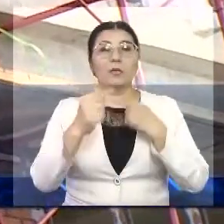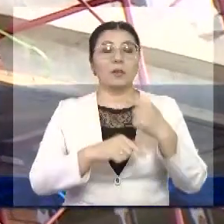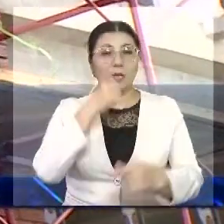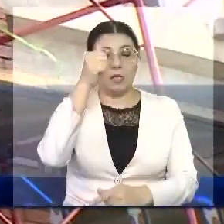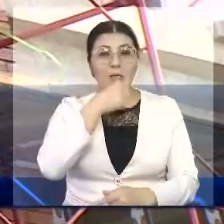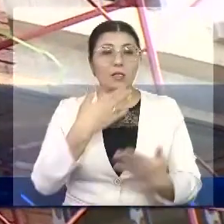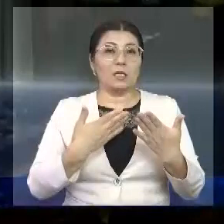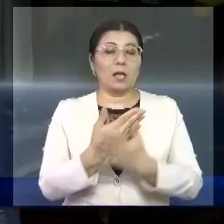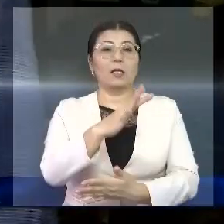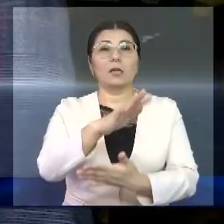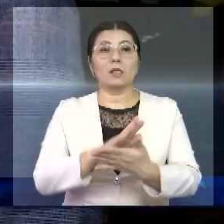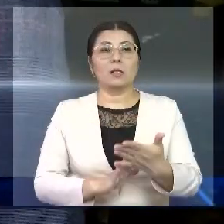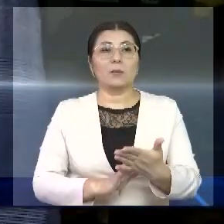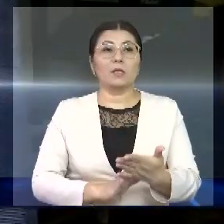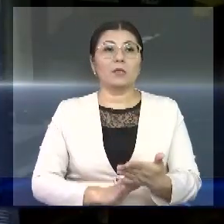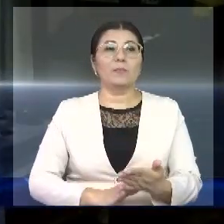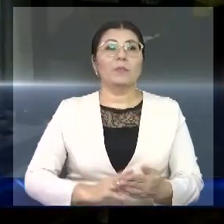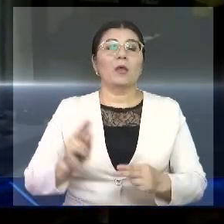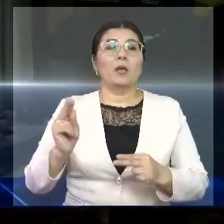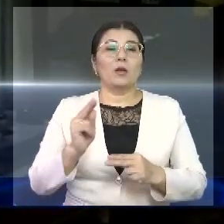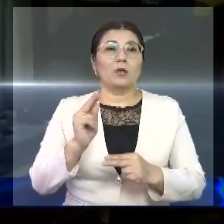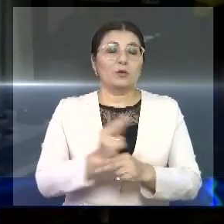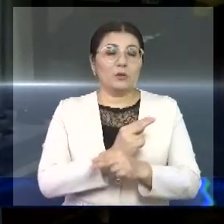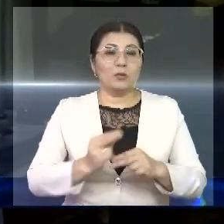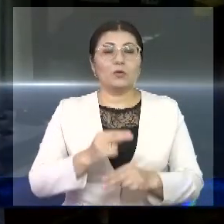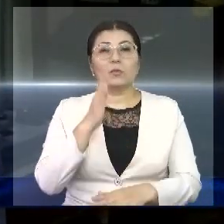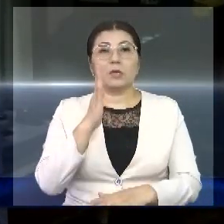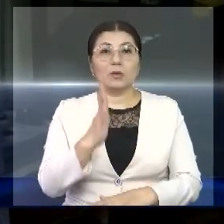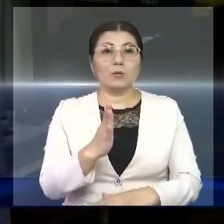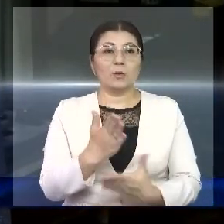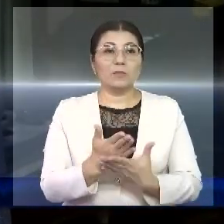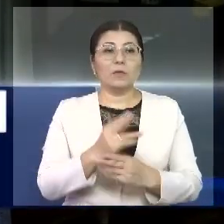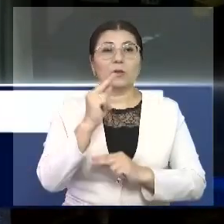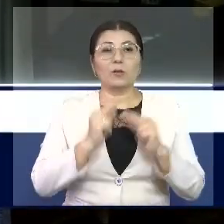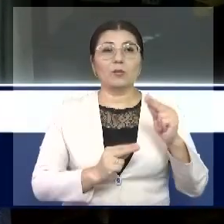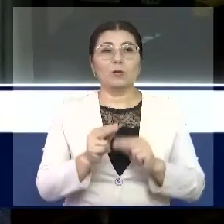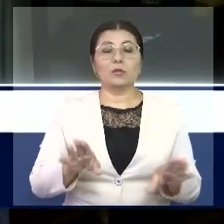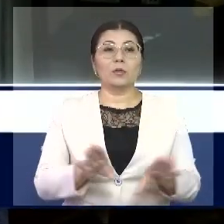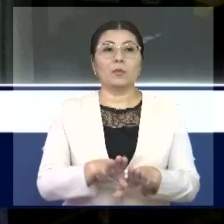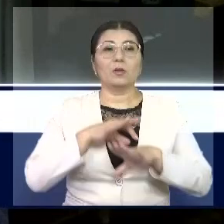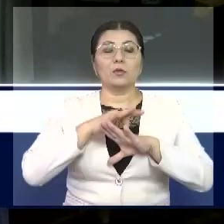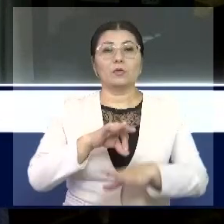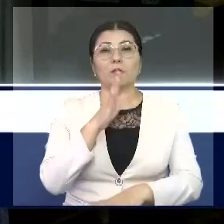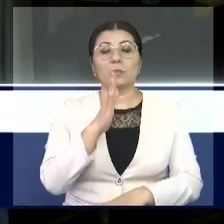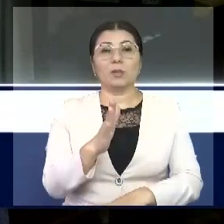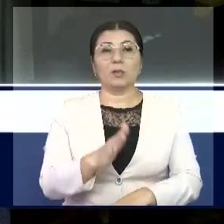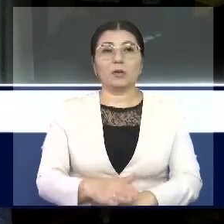жылы қайта жалғастырылады. Күрделі жөндеу жұмыстары жүріп жатыр. Және құрылыс та жүріп жатыр. Енді бұл